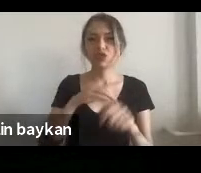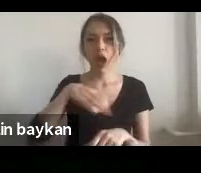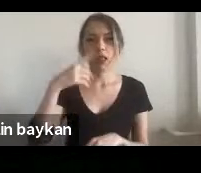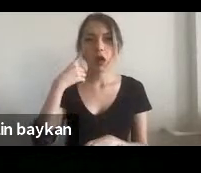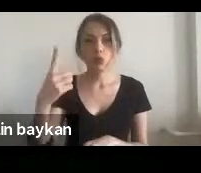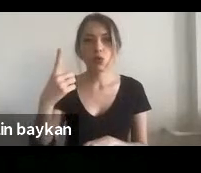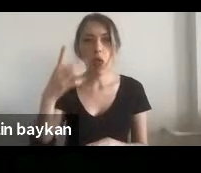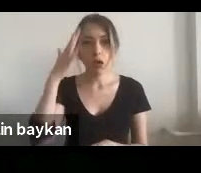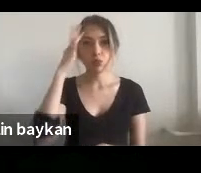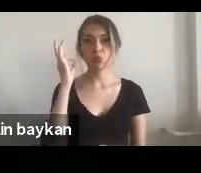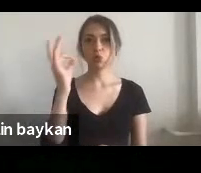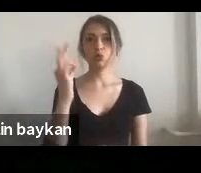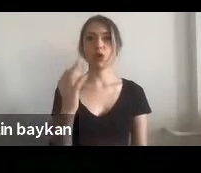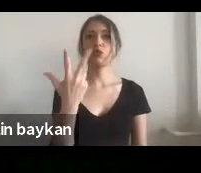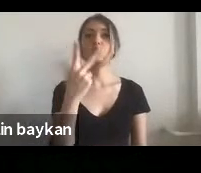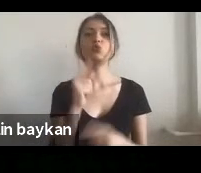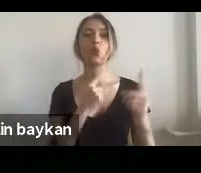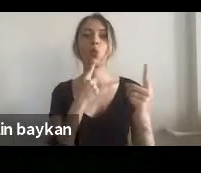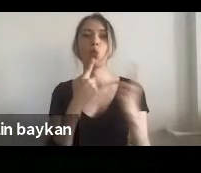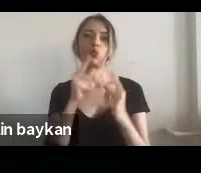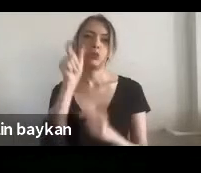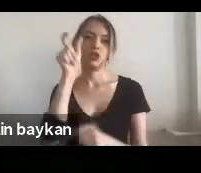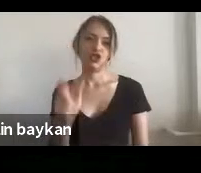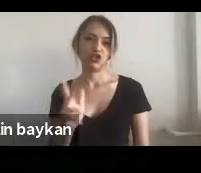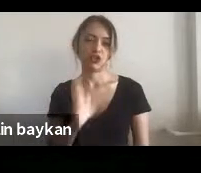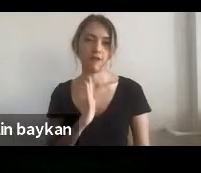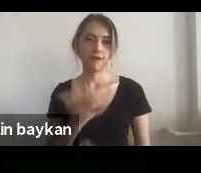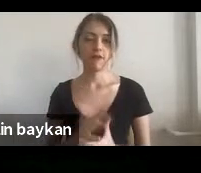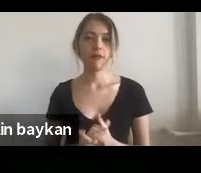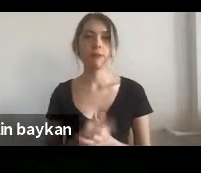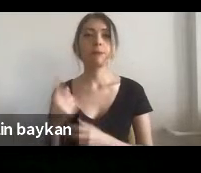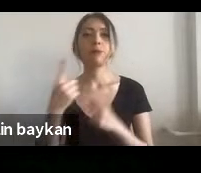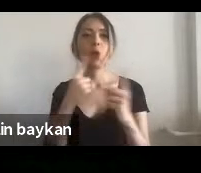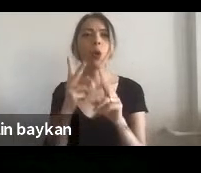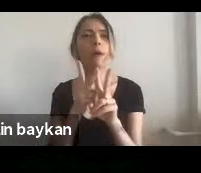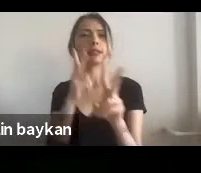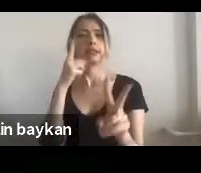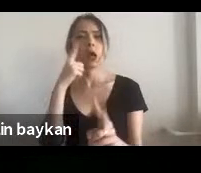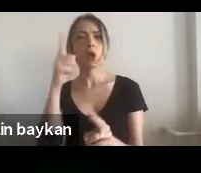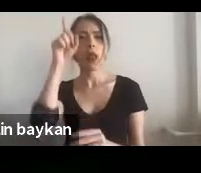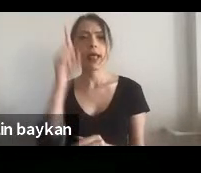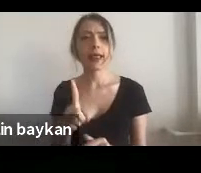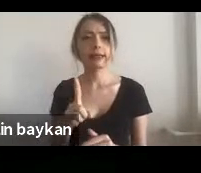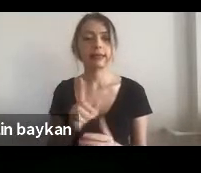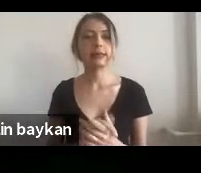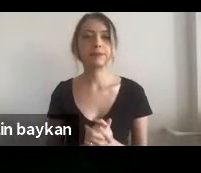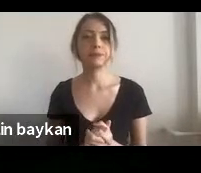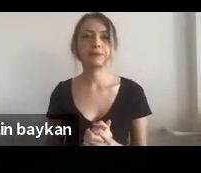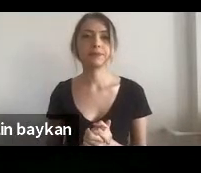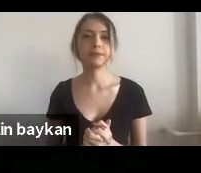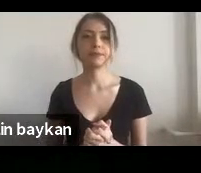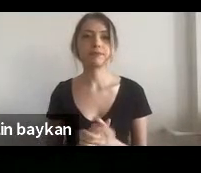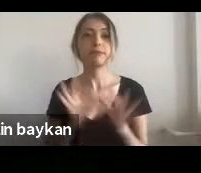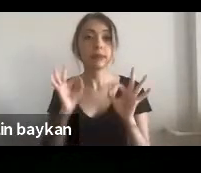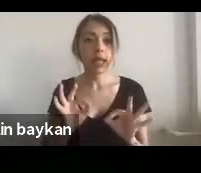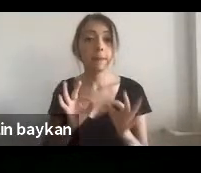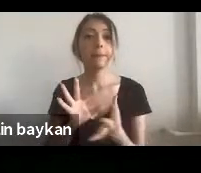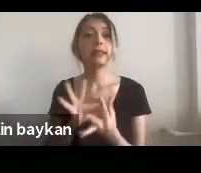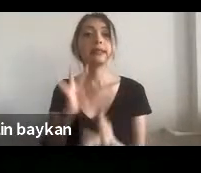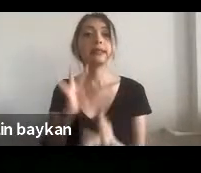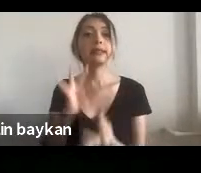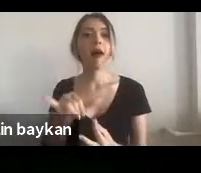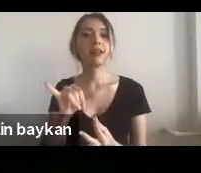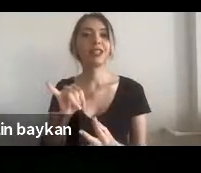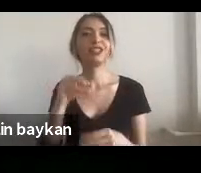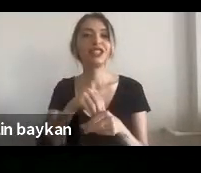konuşmacıyla birlikteyiz bugün. Konuşma sırasına göre önce hem insan hakları aktivisti,